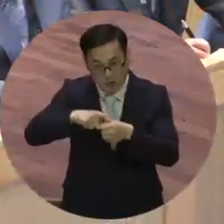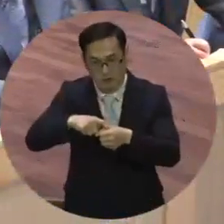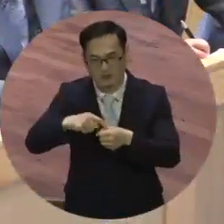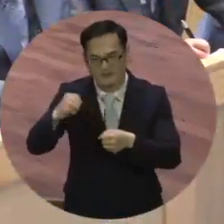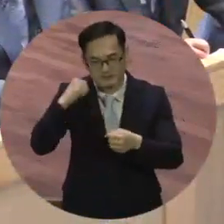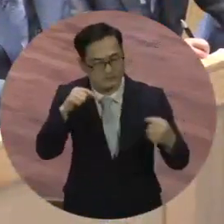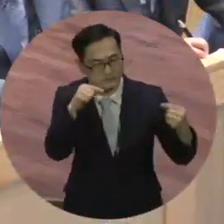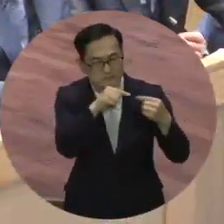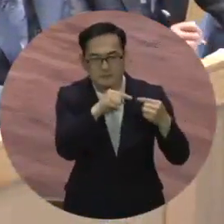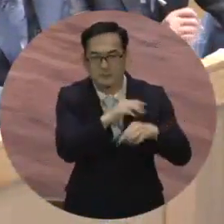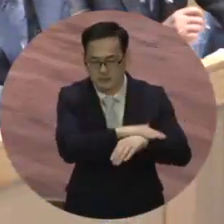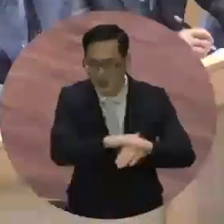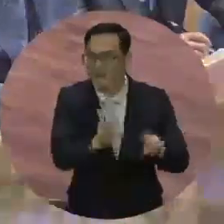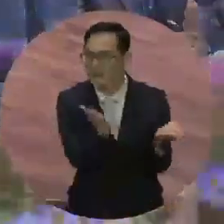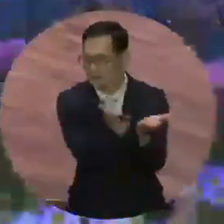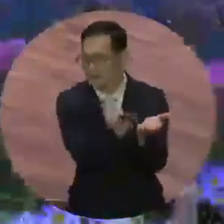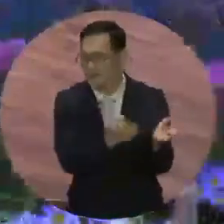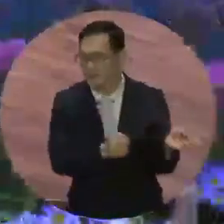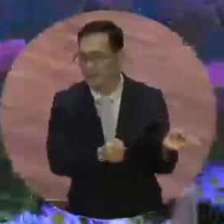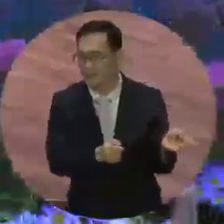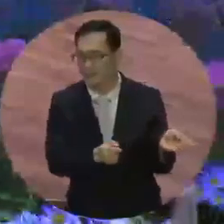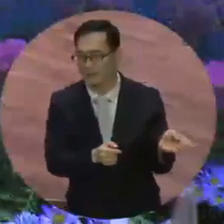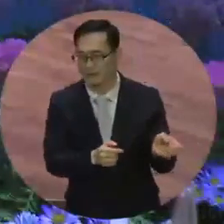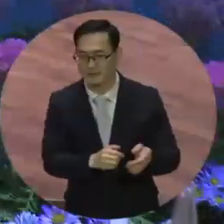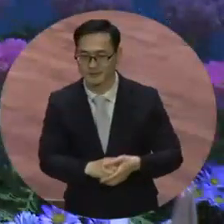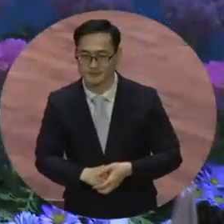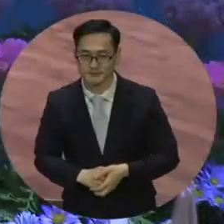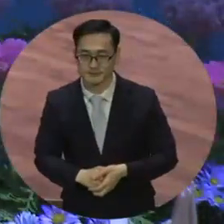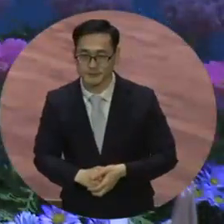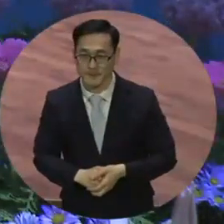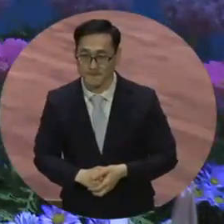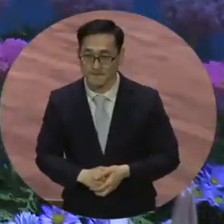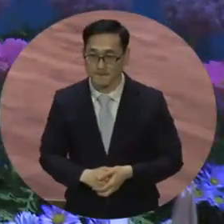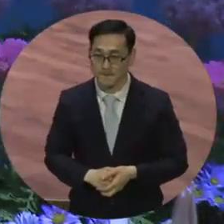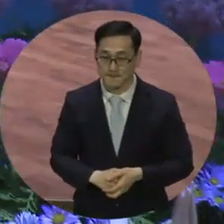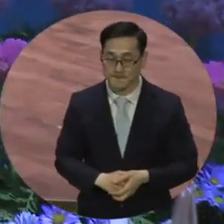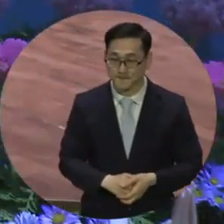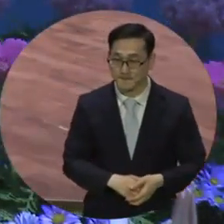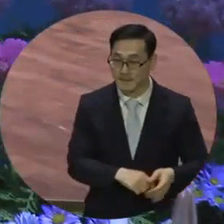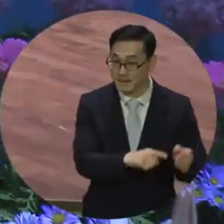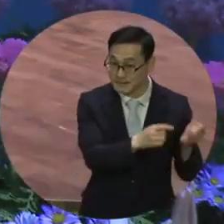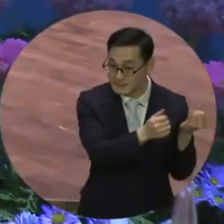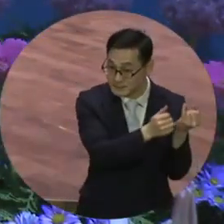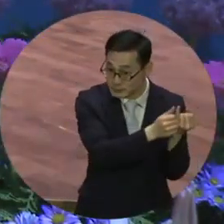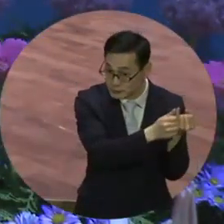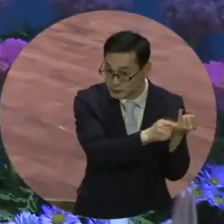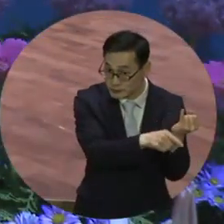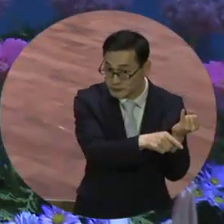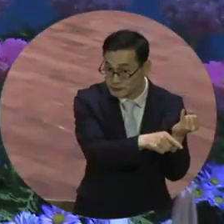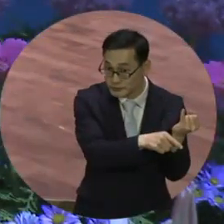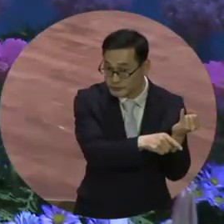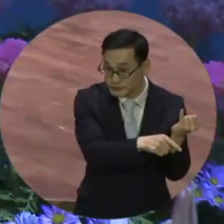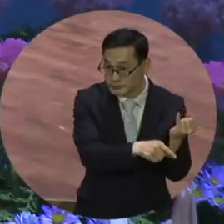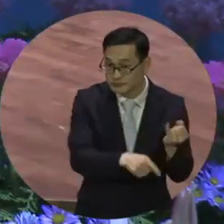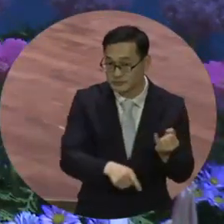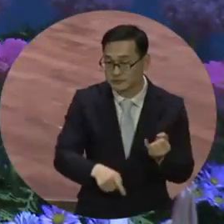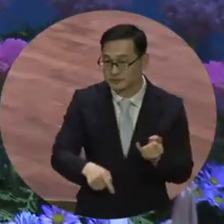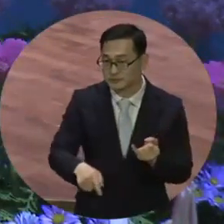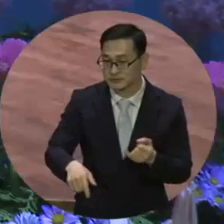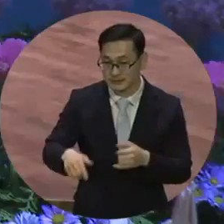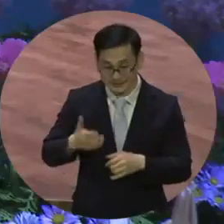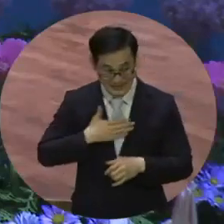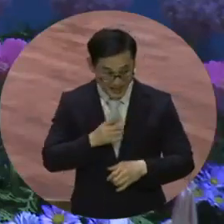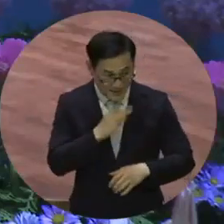향해서 바울은요, 자신뿐만 아니라 이방인의 모든 교회도 감사한다. 그